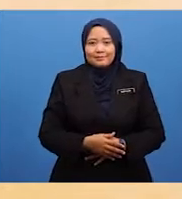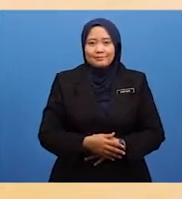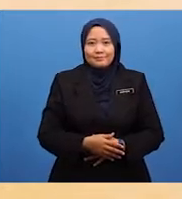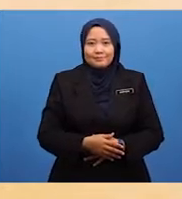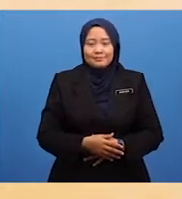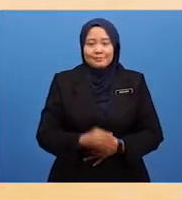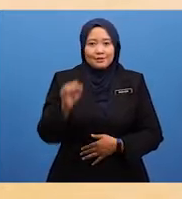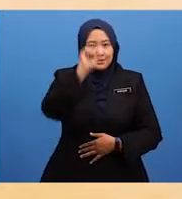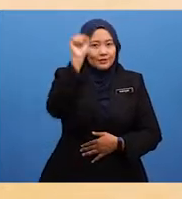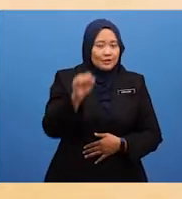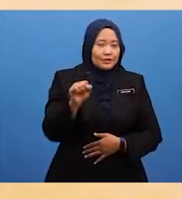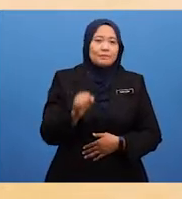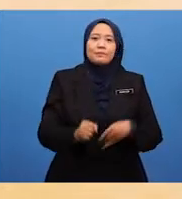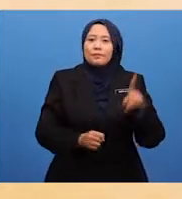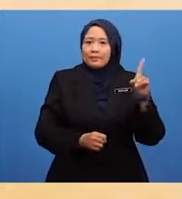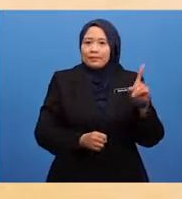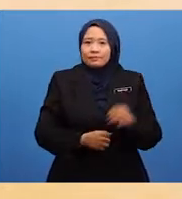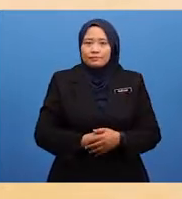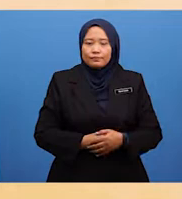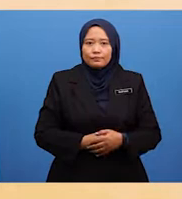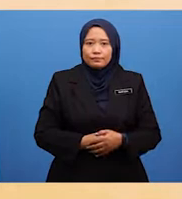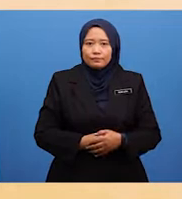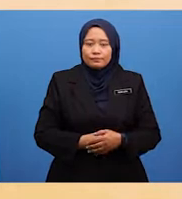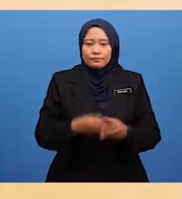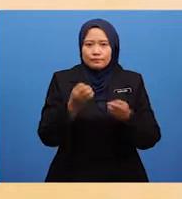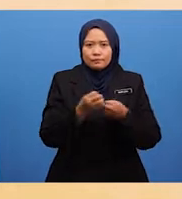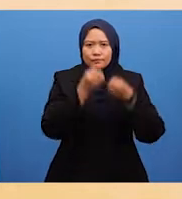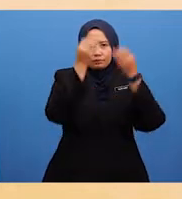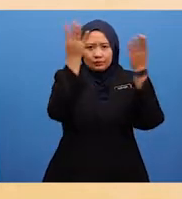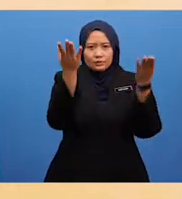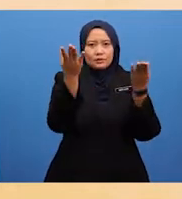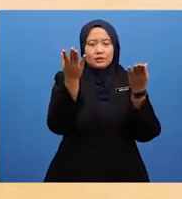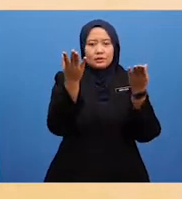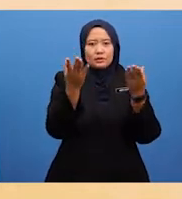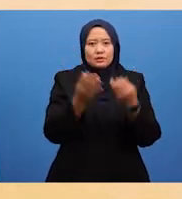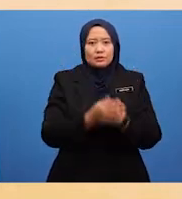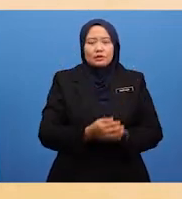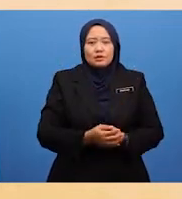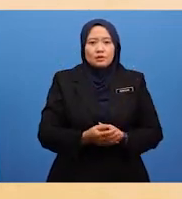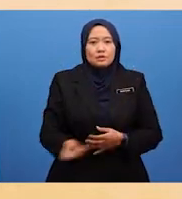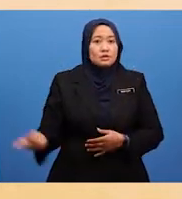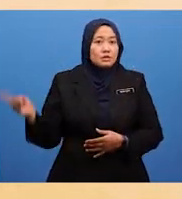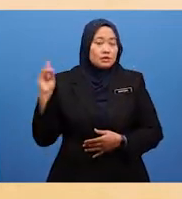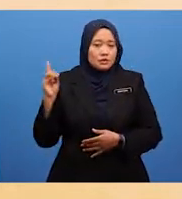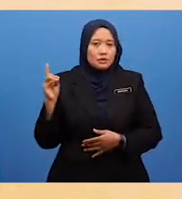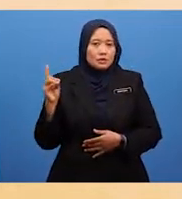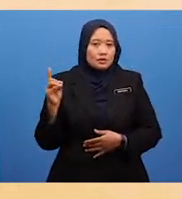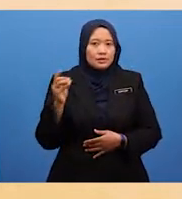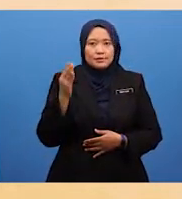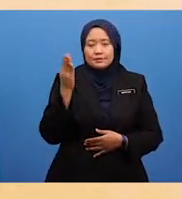Baiklah, soalan pertama. Terangkan daya yang terlibat dalam aktiviti